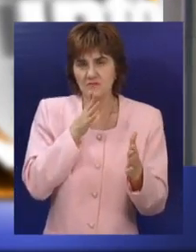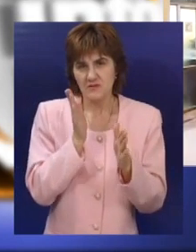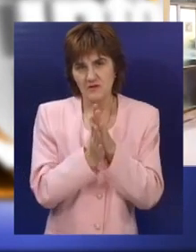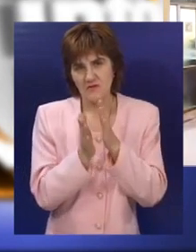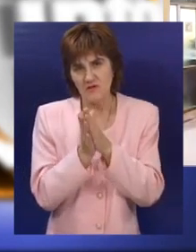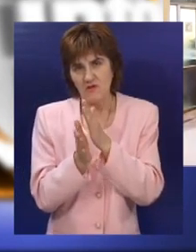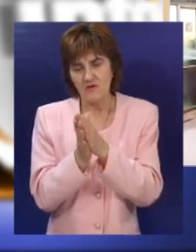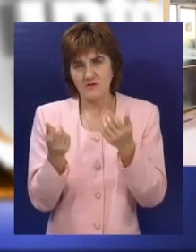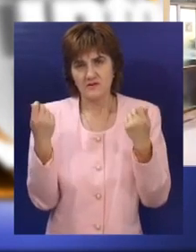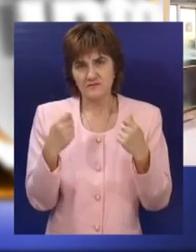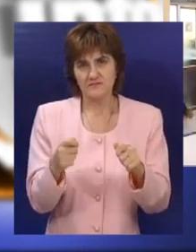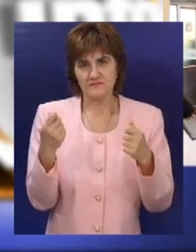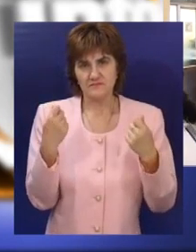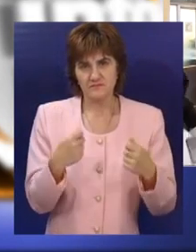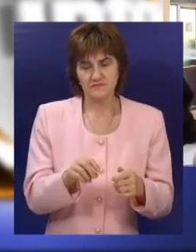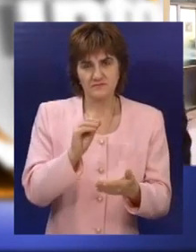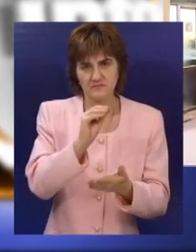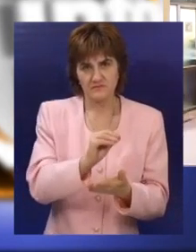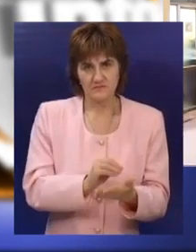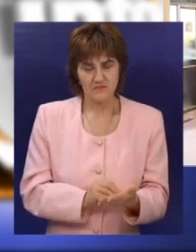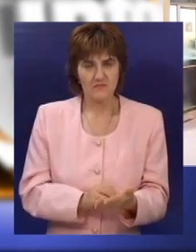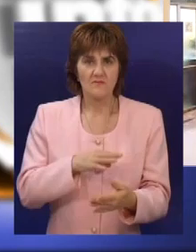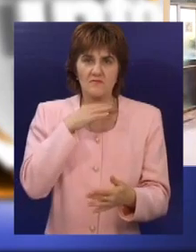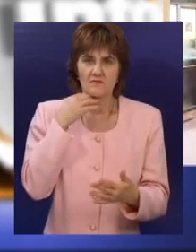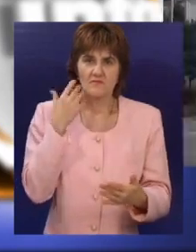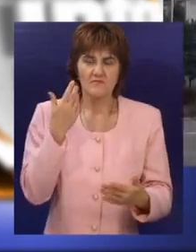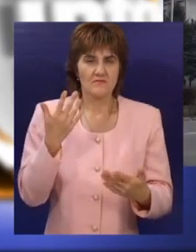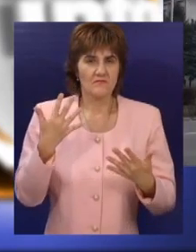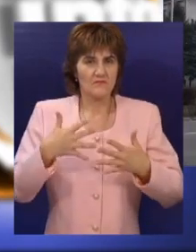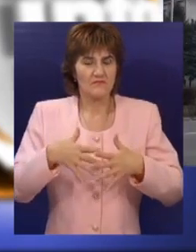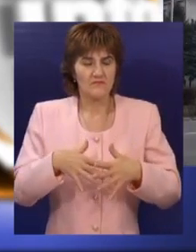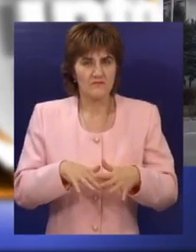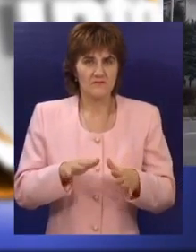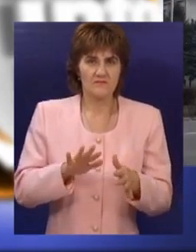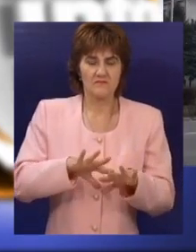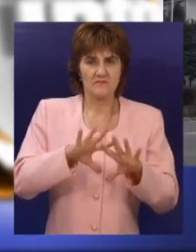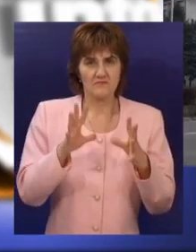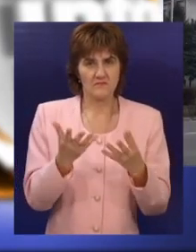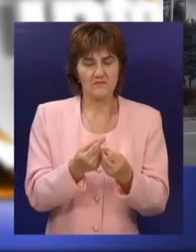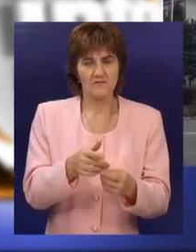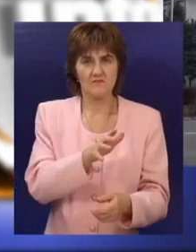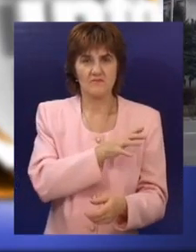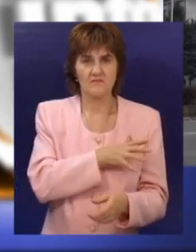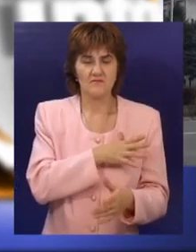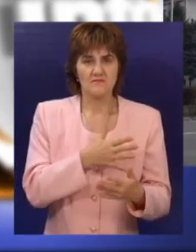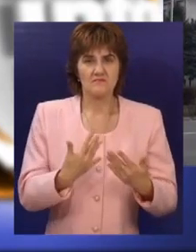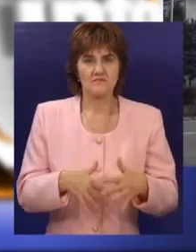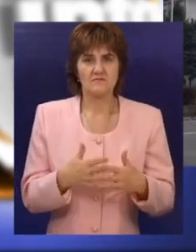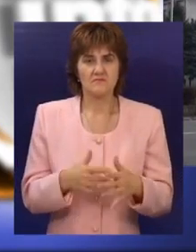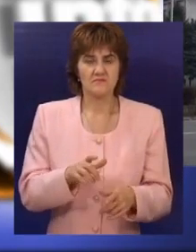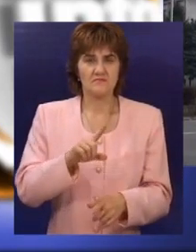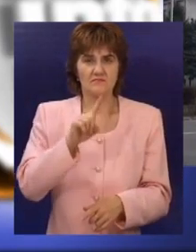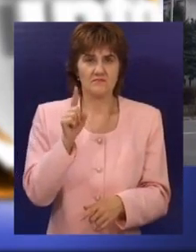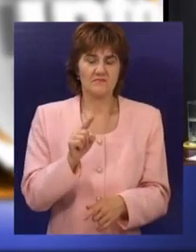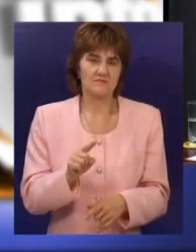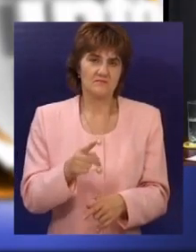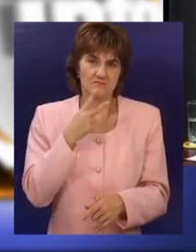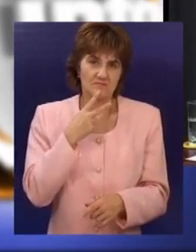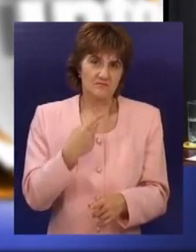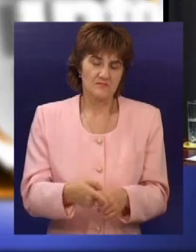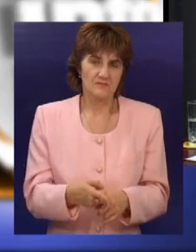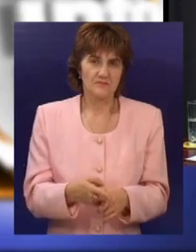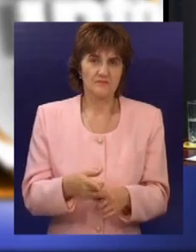od 4635 preduzeća, odnosno neki od 7000 preduzetnika, rizikuju automatski stečaj. Taj